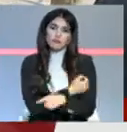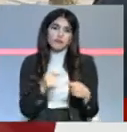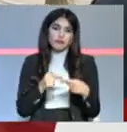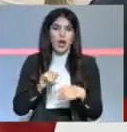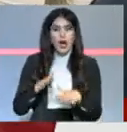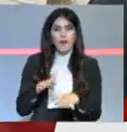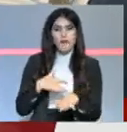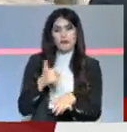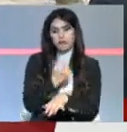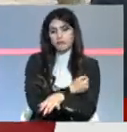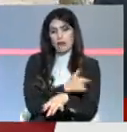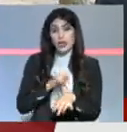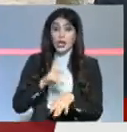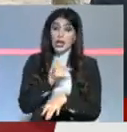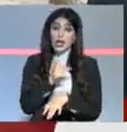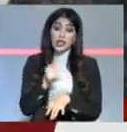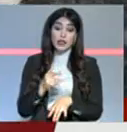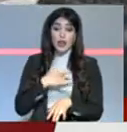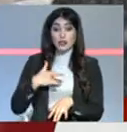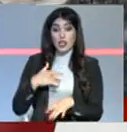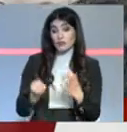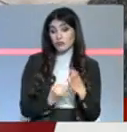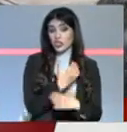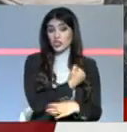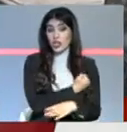تلقى هذا هذا الجدار